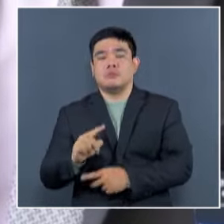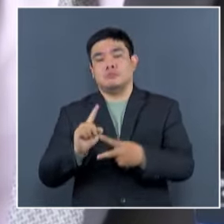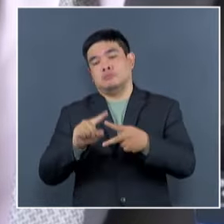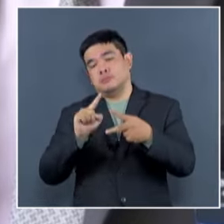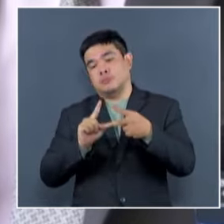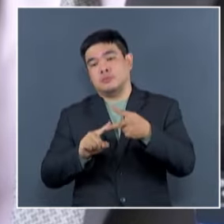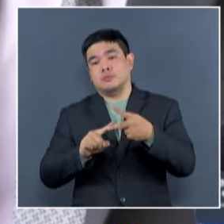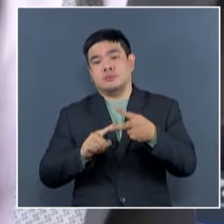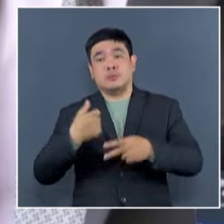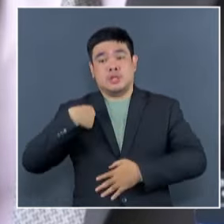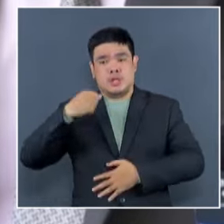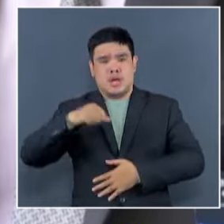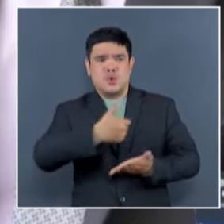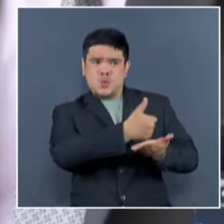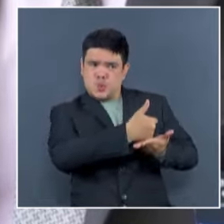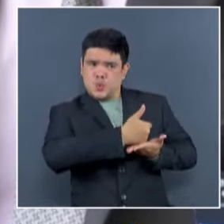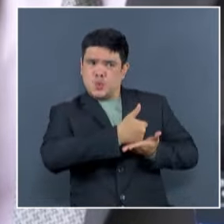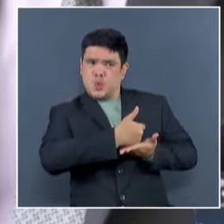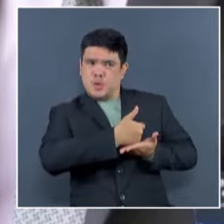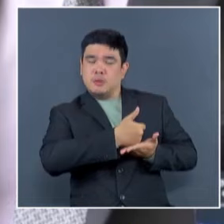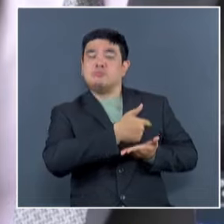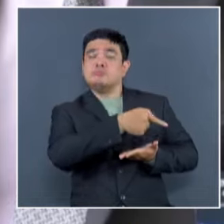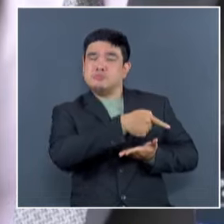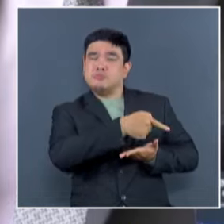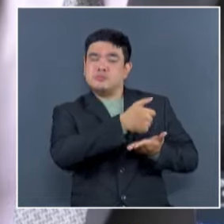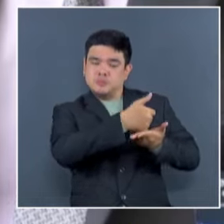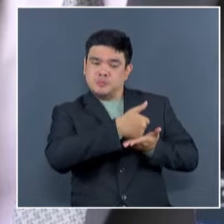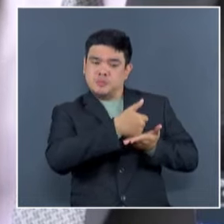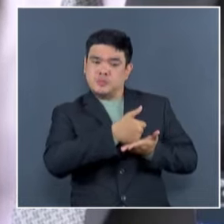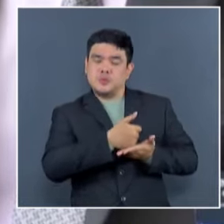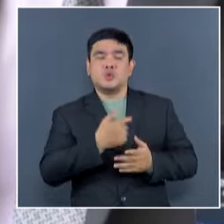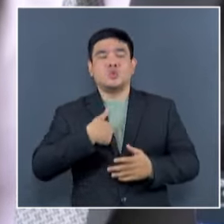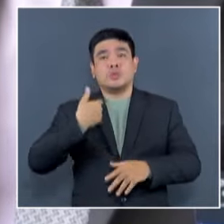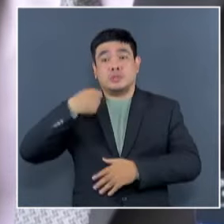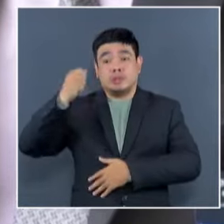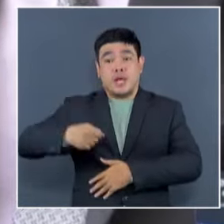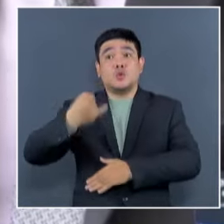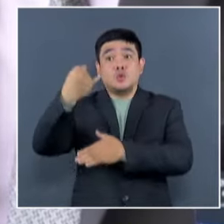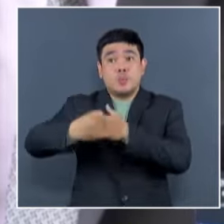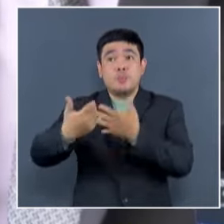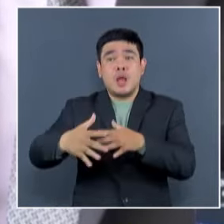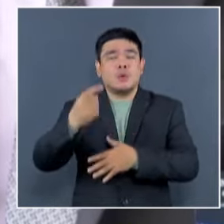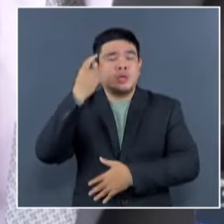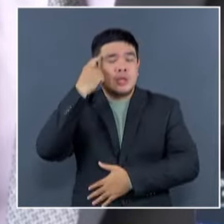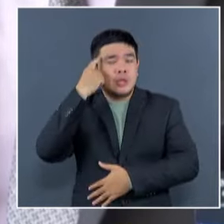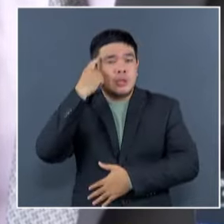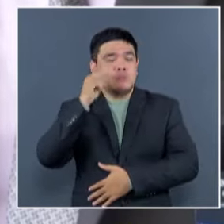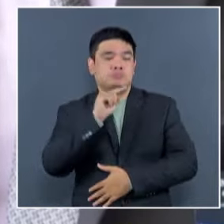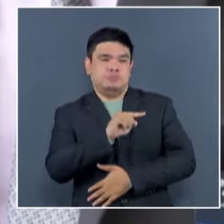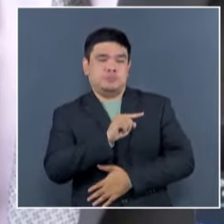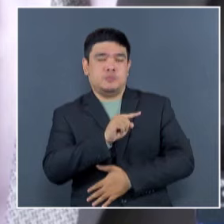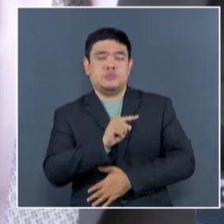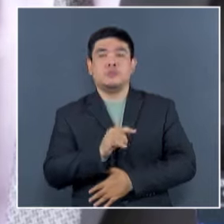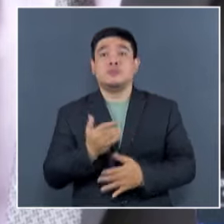ออยากจะให้ทนายเดชาเนี่ยมาช่วยทำคดีน้องแตงโมแม้ว่าจริงๆมันมีคำพิพากษาแล้วก็ตามเนี่ยนะครับคุณผู้ชมฮะซึ่งจริงๆแล้วก็คือ